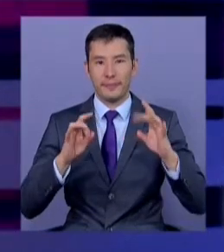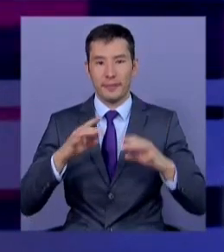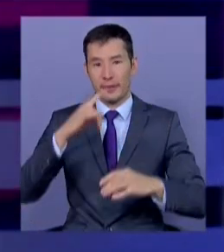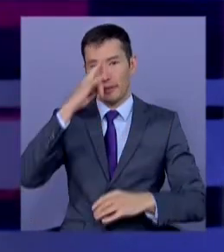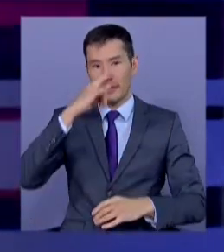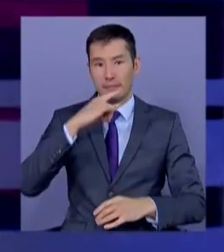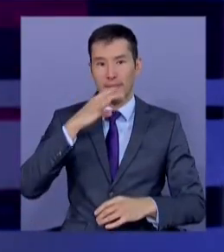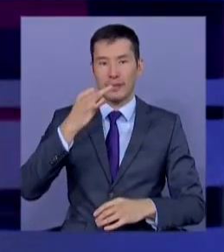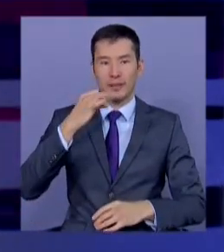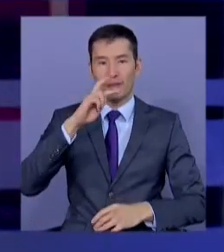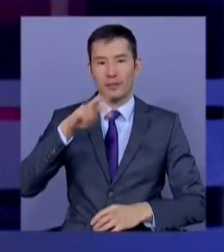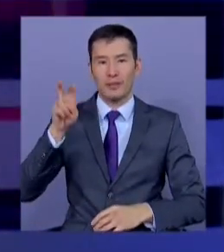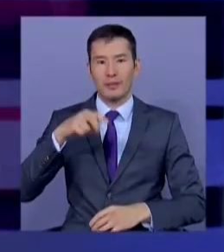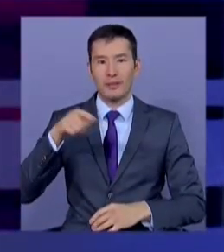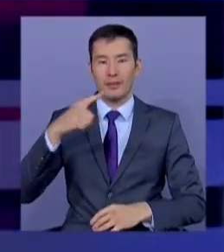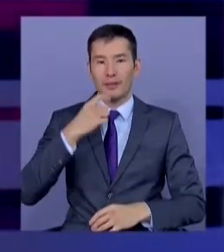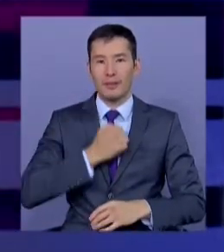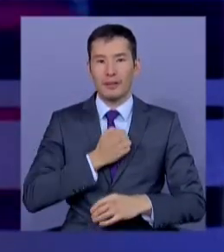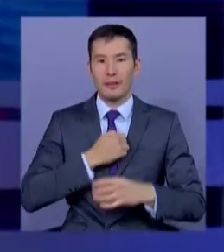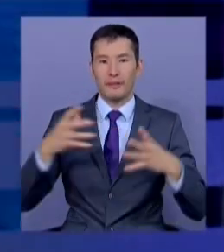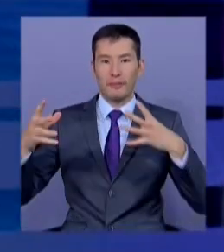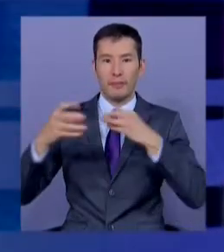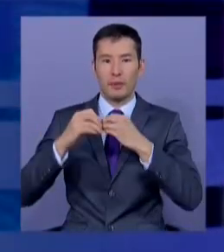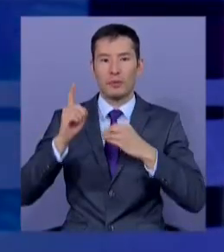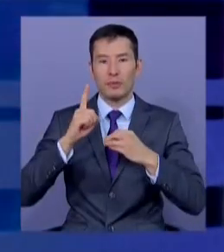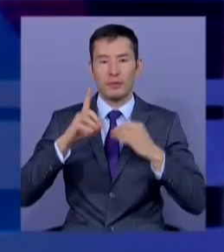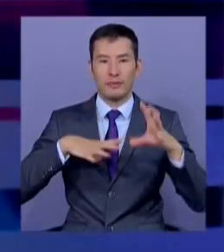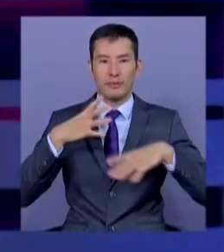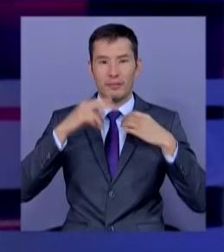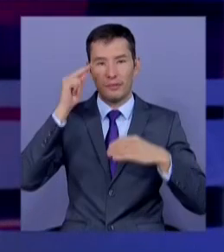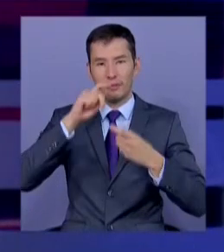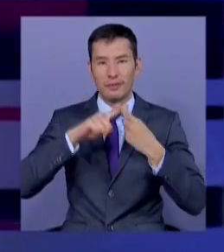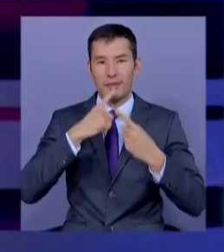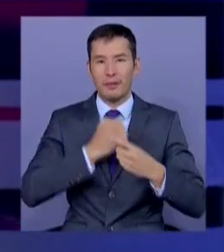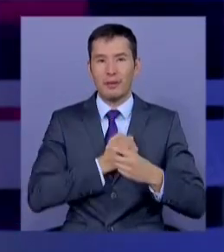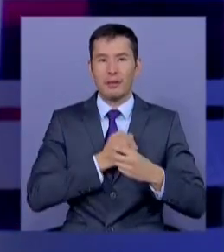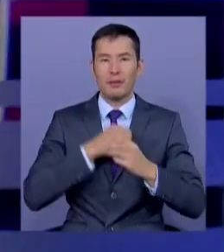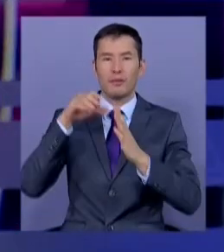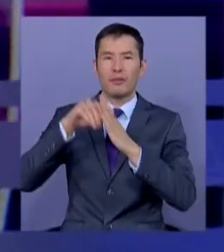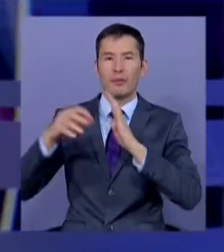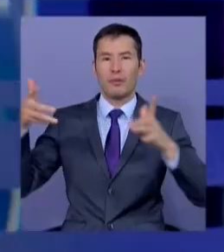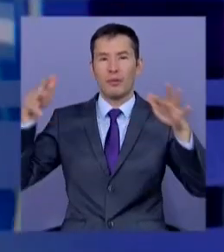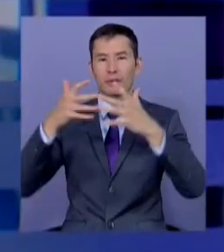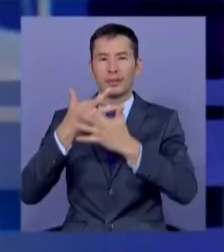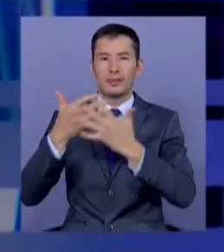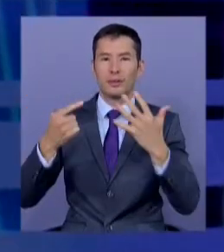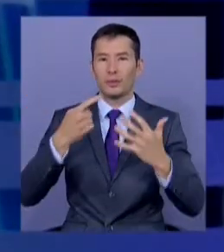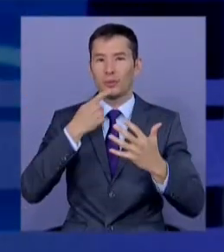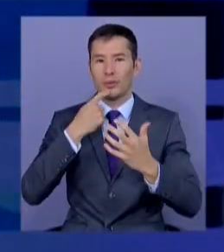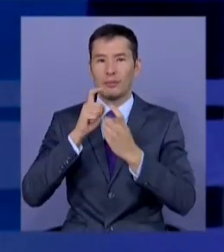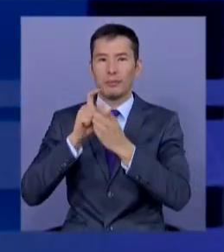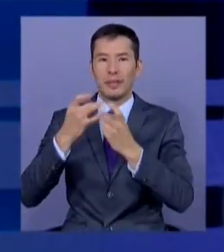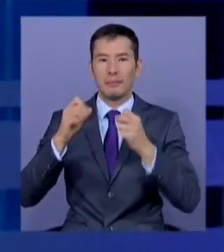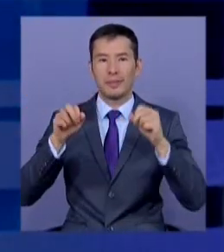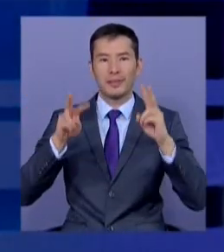Қазақстан мен Қырғыз елінің сарбаздары бірігіп оқу-жаттығу өткізді. Жауынгерлер таулы аймақтарда түрлі кедергілерді еңсеріп, арнайы